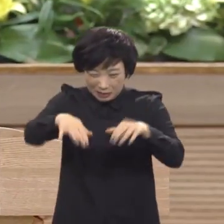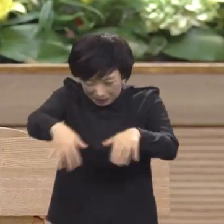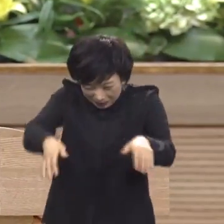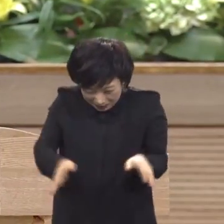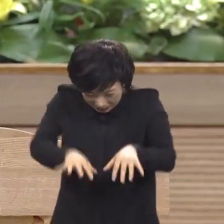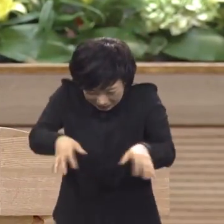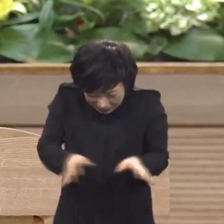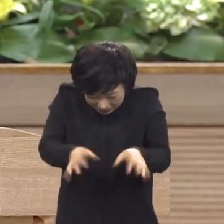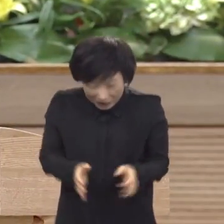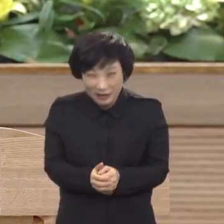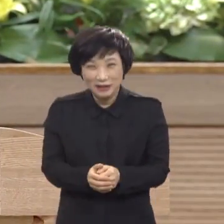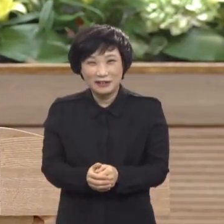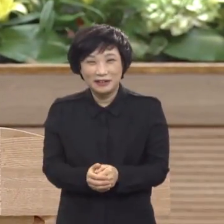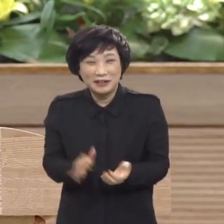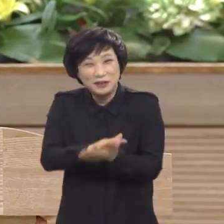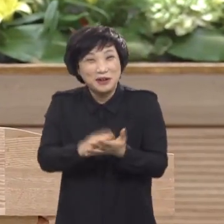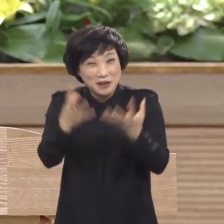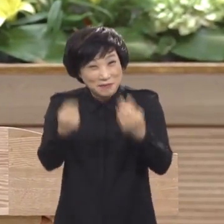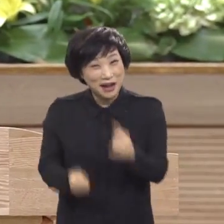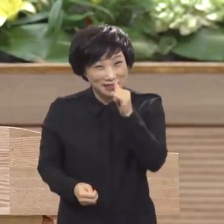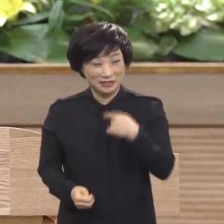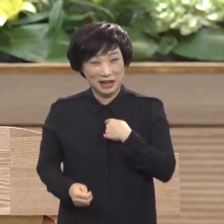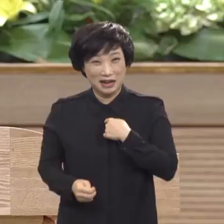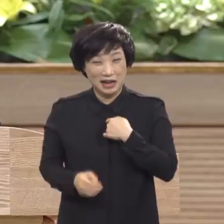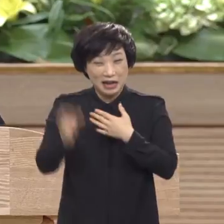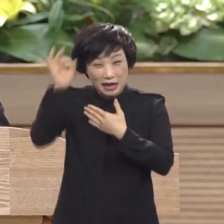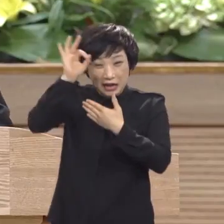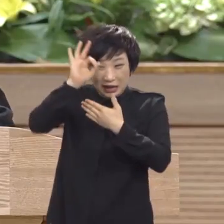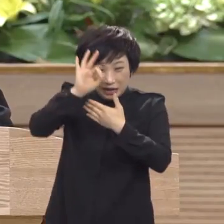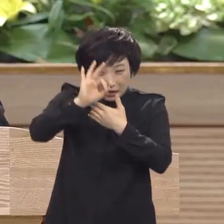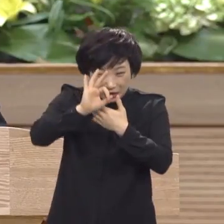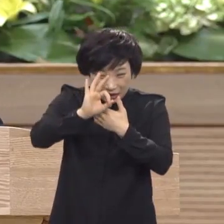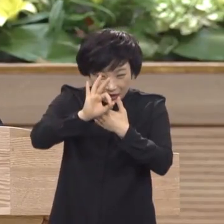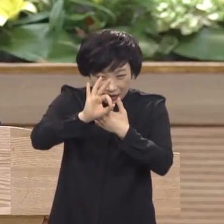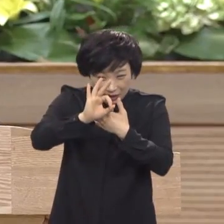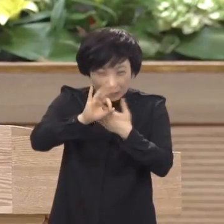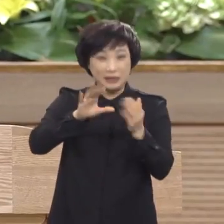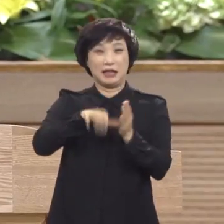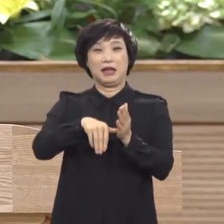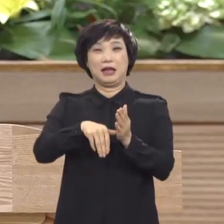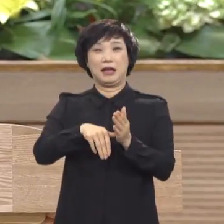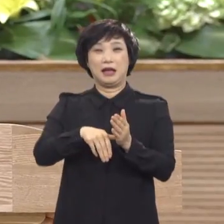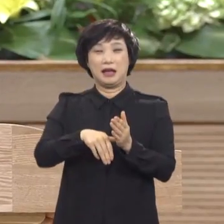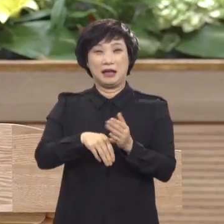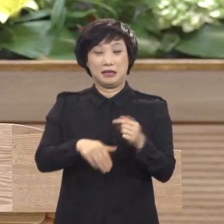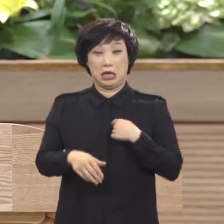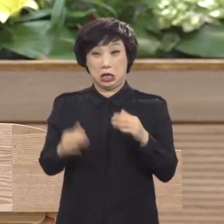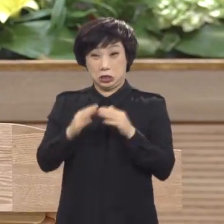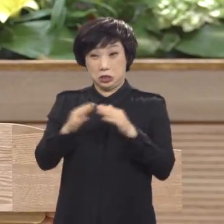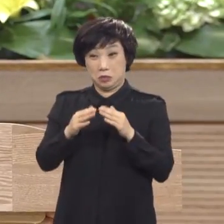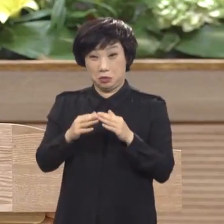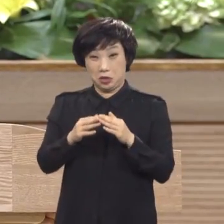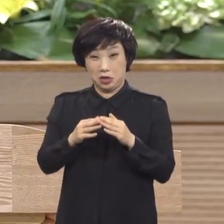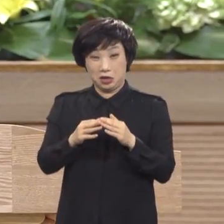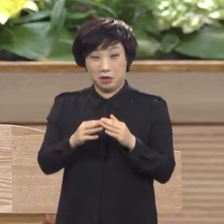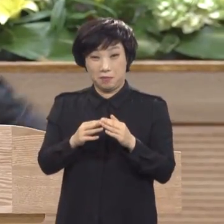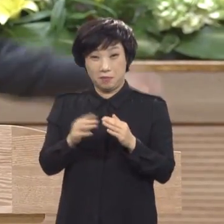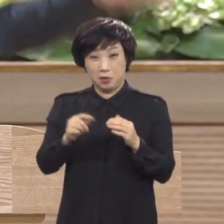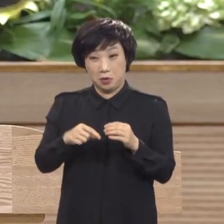그러다가 저녁 때쯤 되면 저 우리 동네가 다